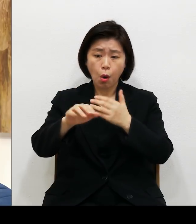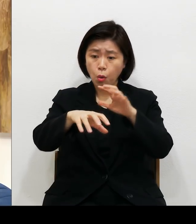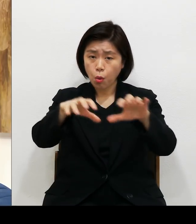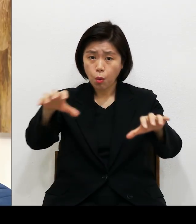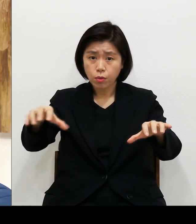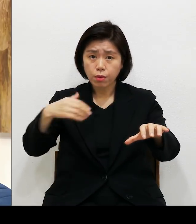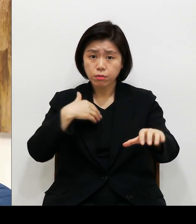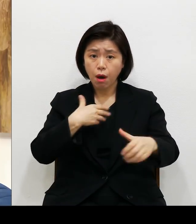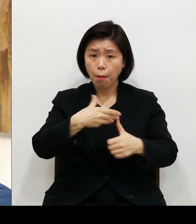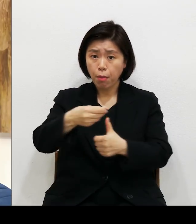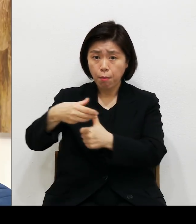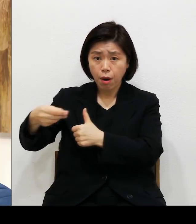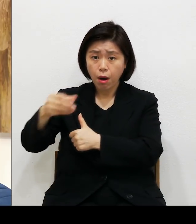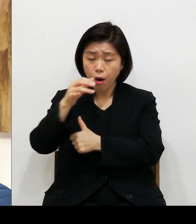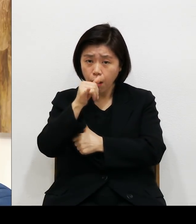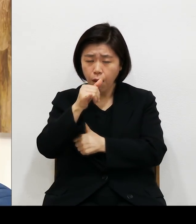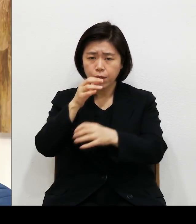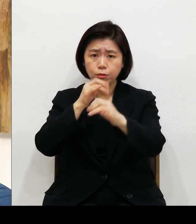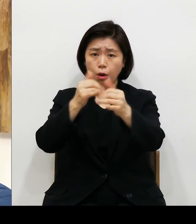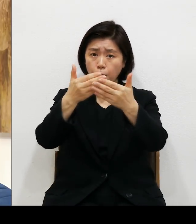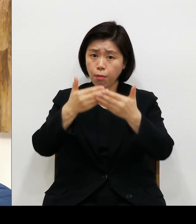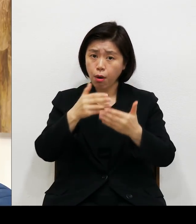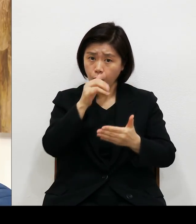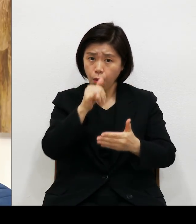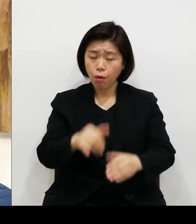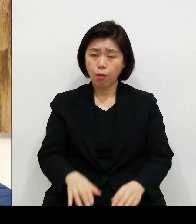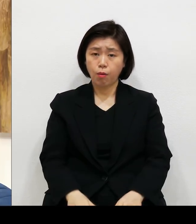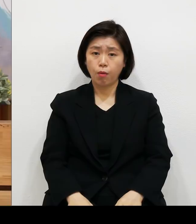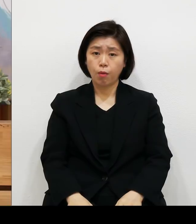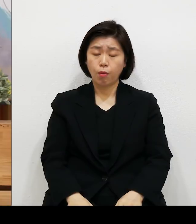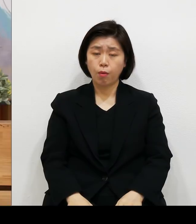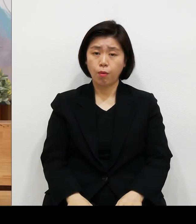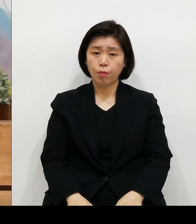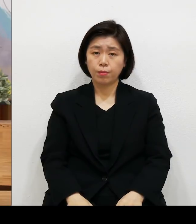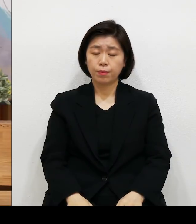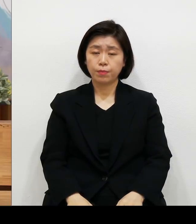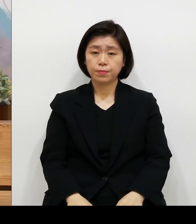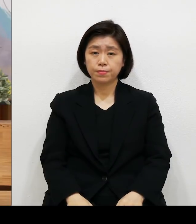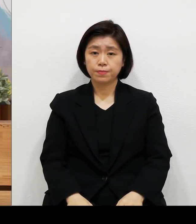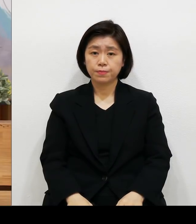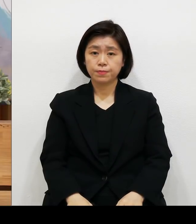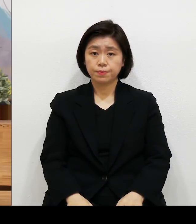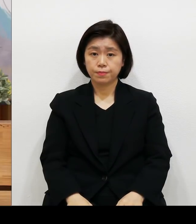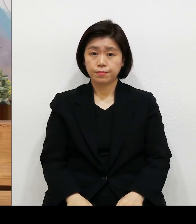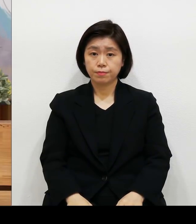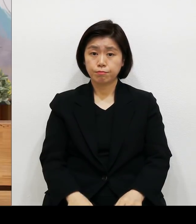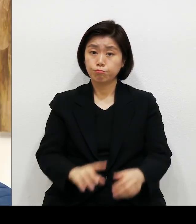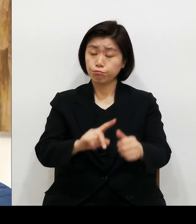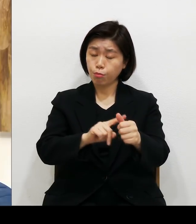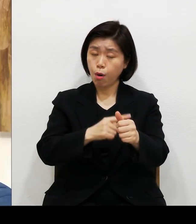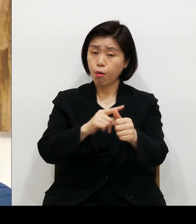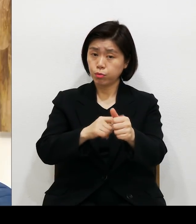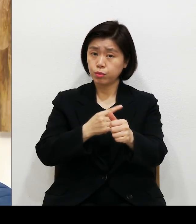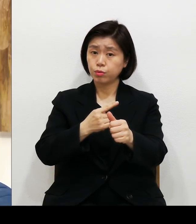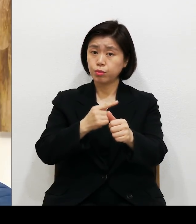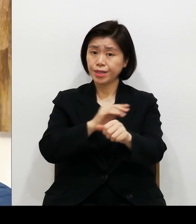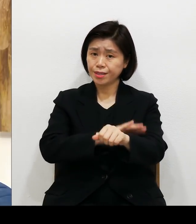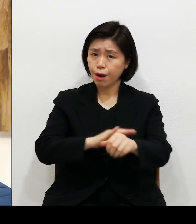그거 관련해서 뭐 표창도 받게 되고 그 멍석이 막 깔려지는 거예요. 네네네. 저절로 진행이